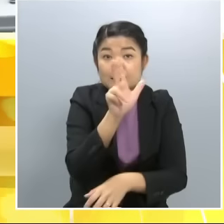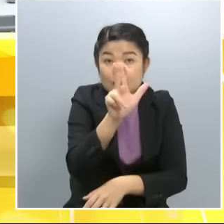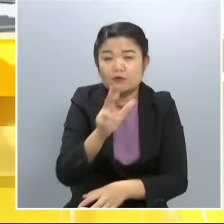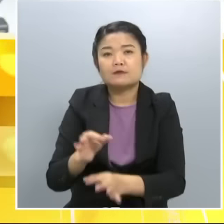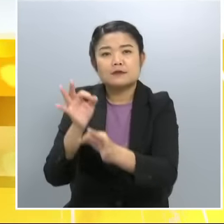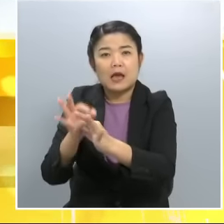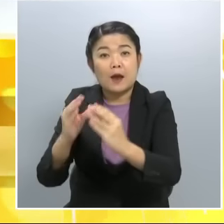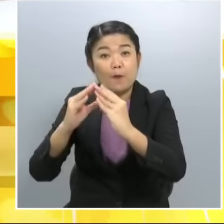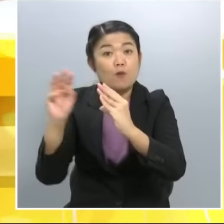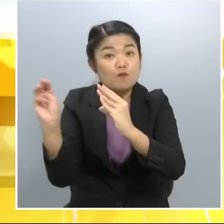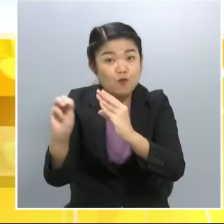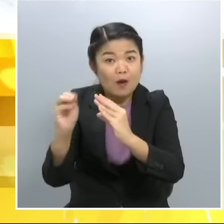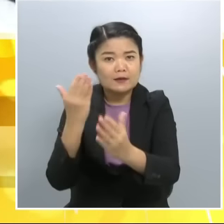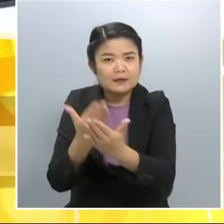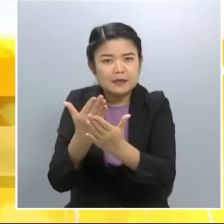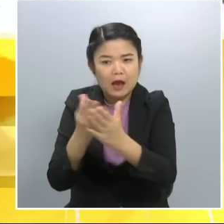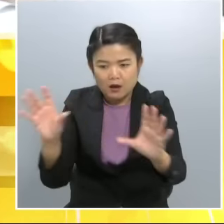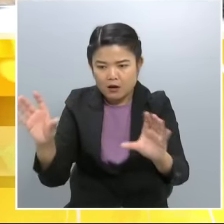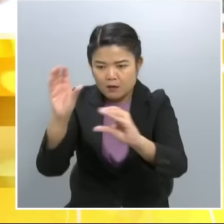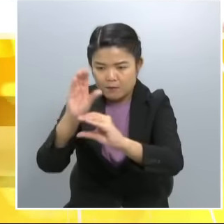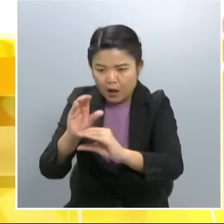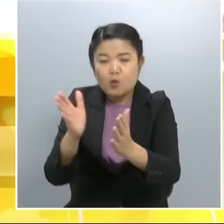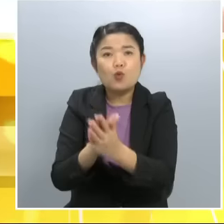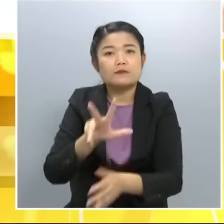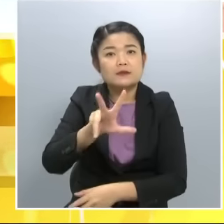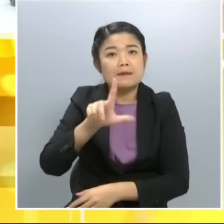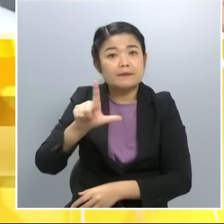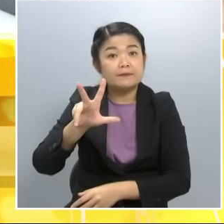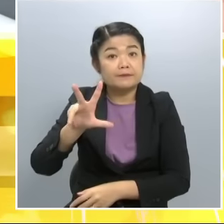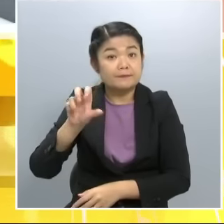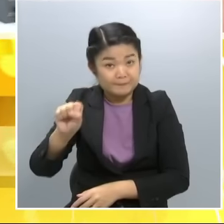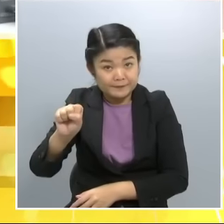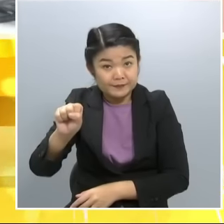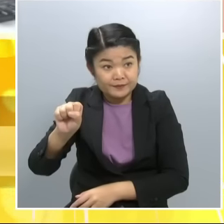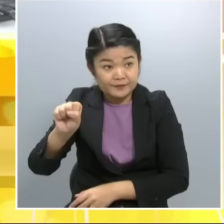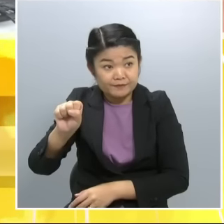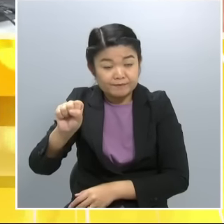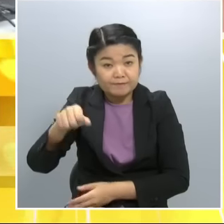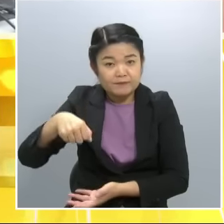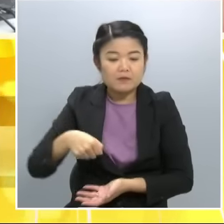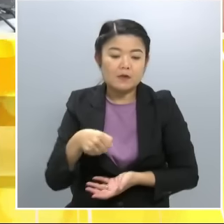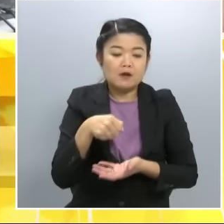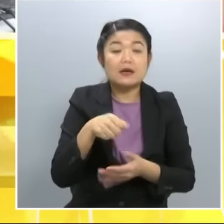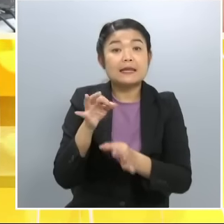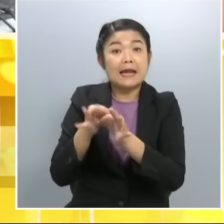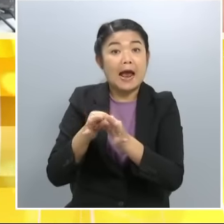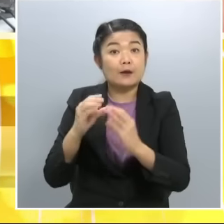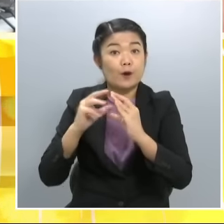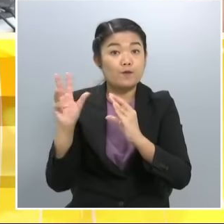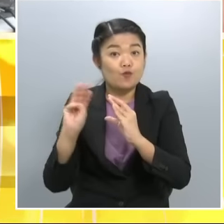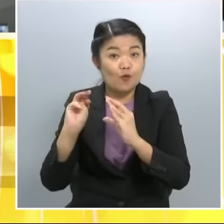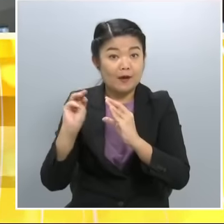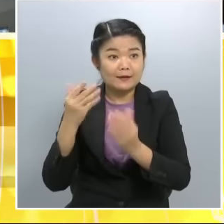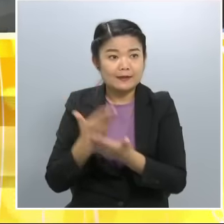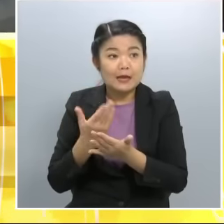ค่ะรวมรวมเงิน 2ธนาคารเนี่ย 33,000บาทค่ะจากนั้นเดินออกจากธนาคารไทยพาณิชย์นะคะพร้อมกับถุงเงิน